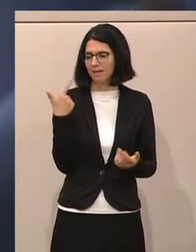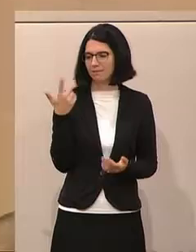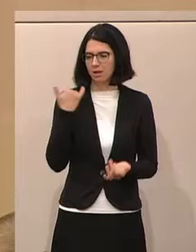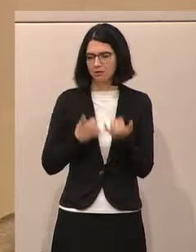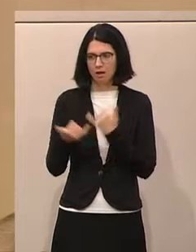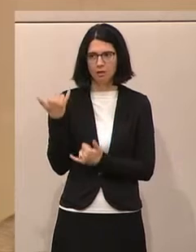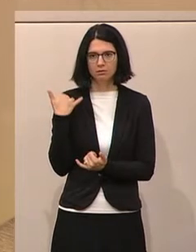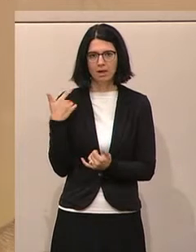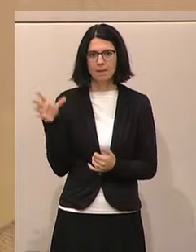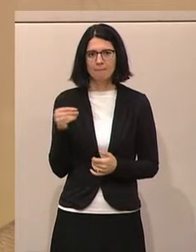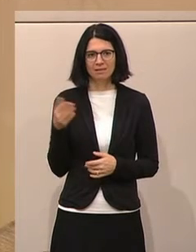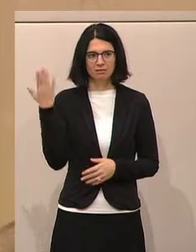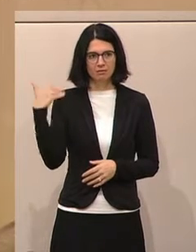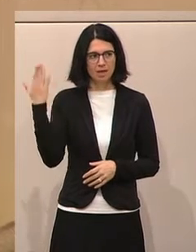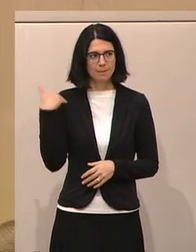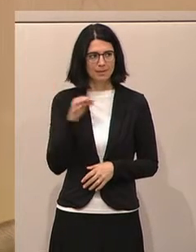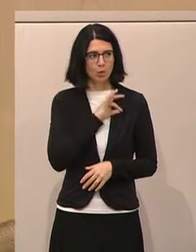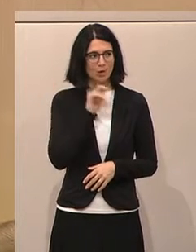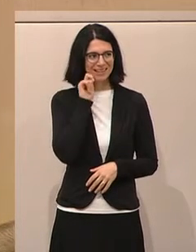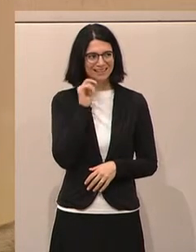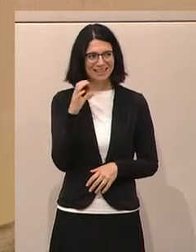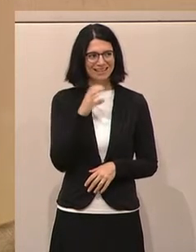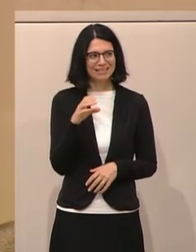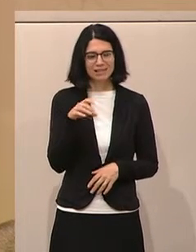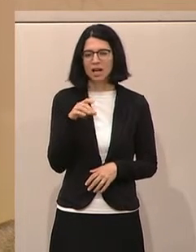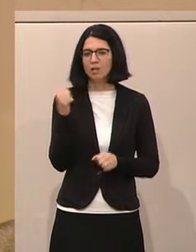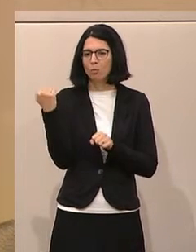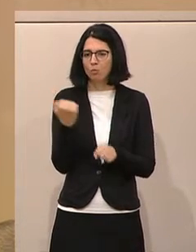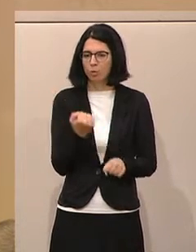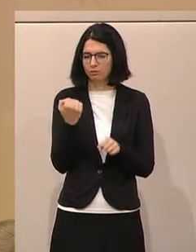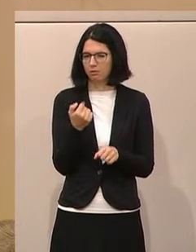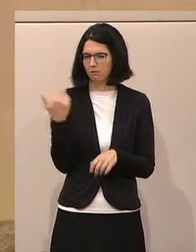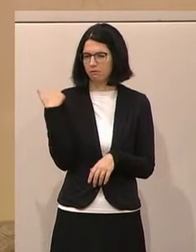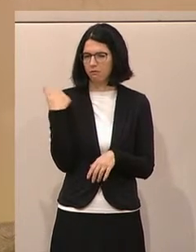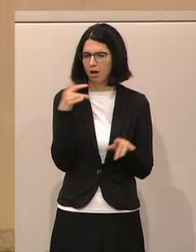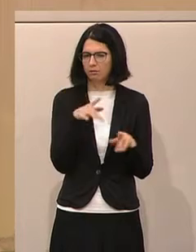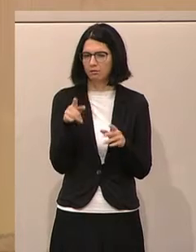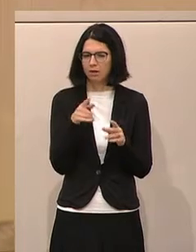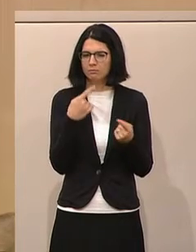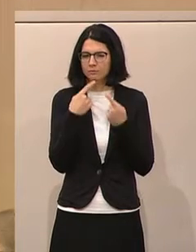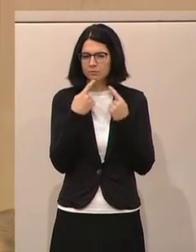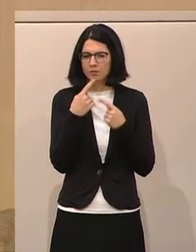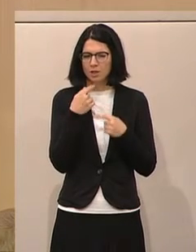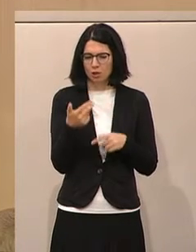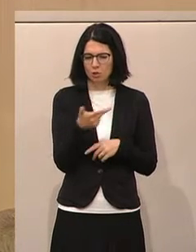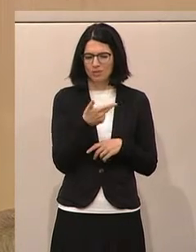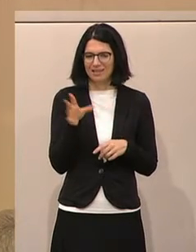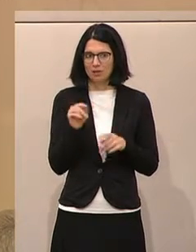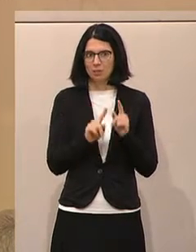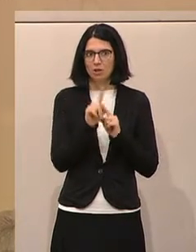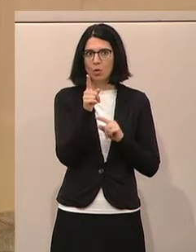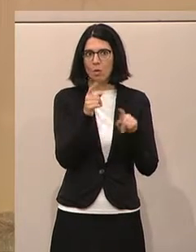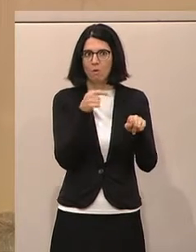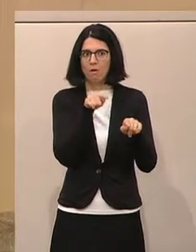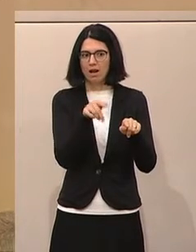2 Jahren mit meiner damaligen Kollegin Christiane Brunner ein Gespräch mit einem hochrangigen Politiker gesprochen. Und